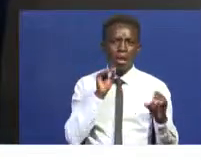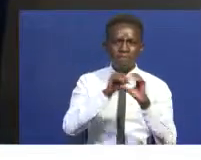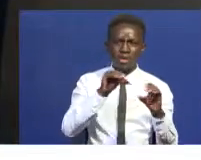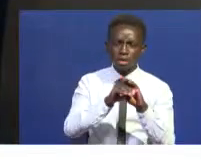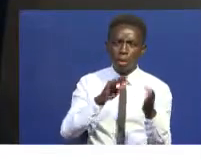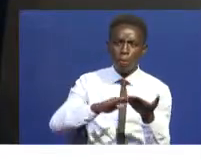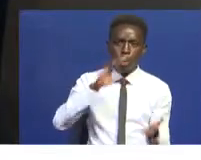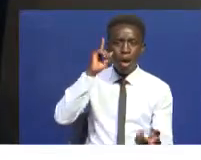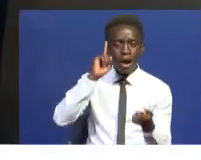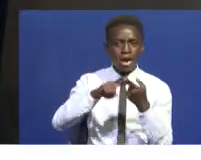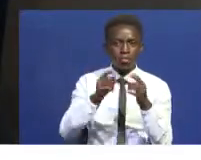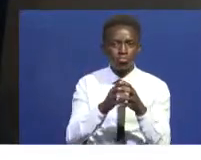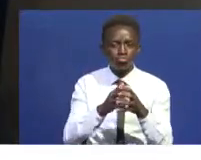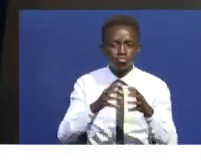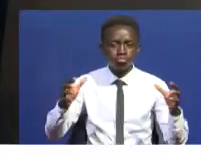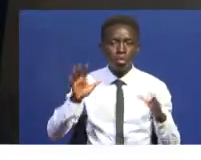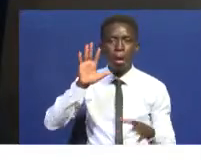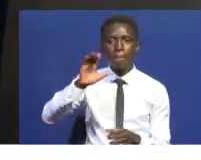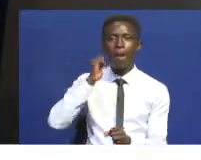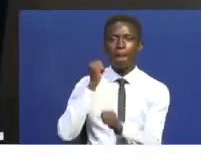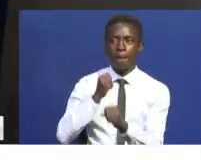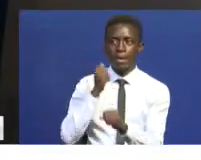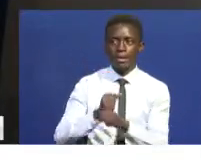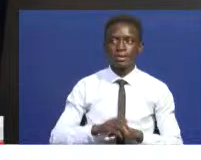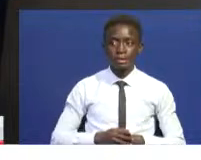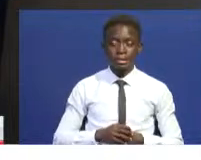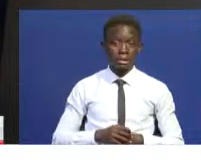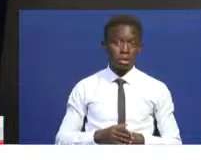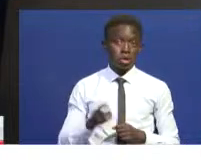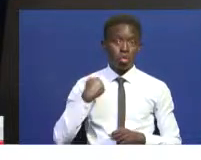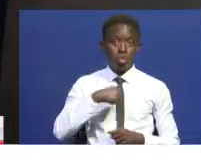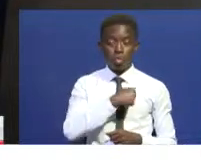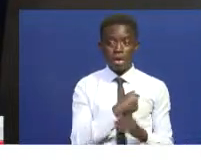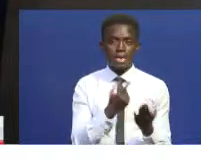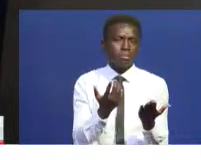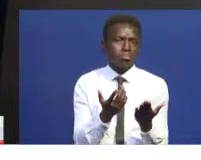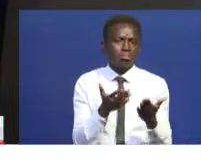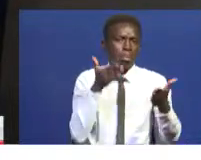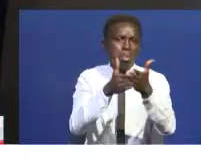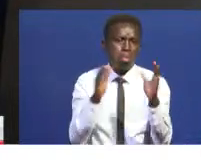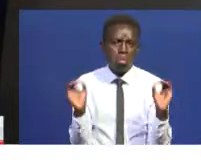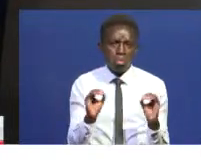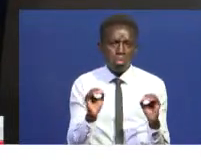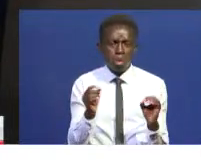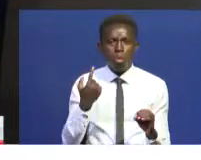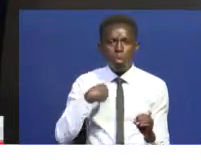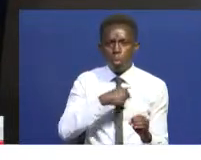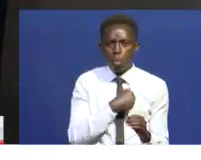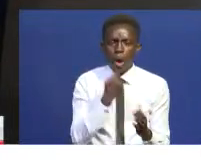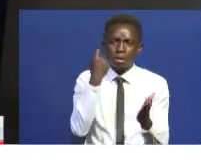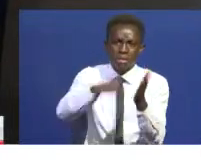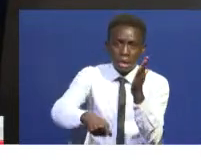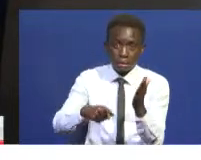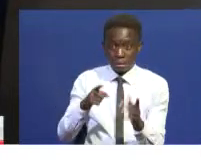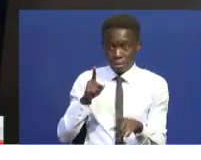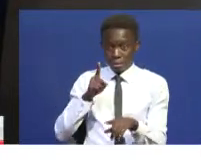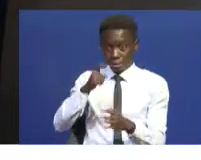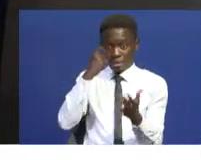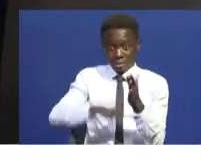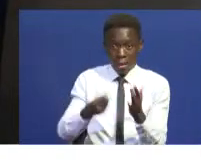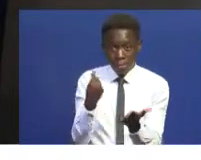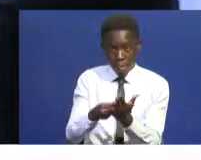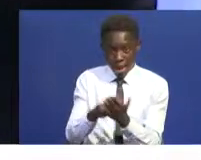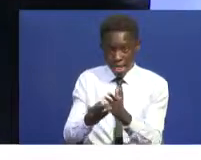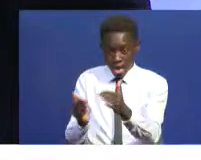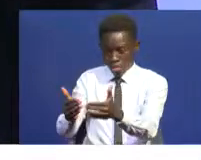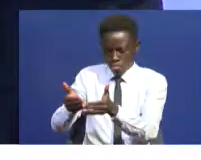zao. If you are importing something that we can make, we're not going to stop you, but we'll tax it in such a way that the money we make would help us to create our